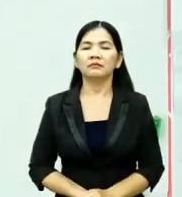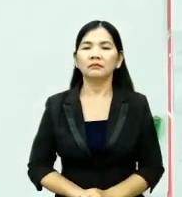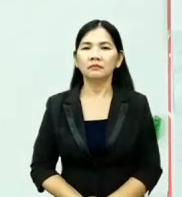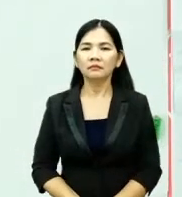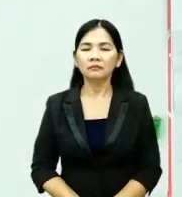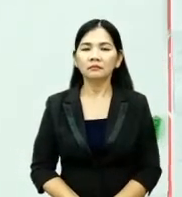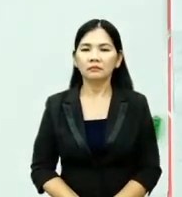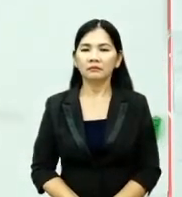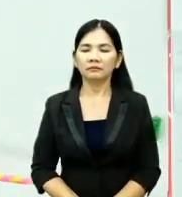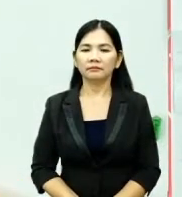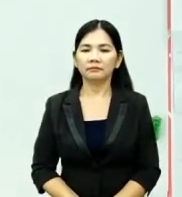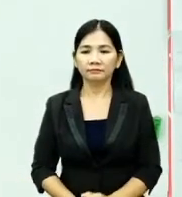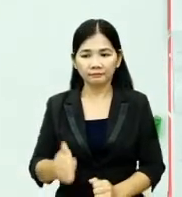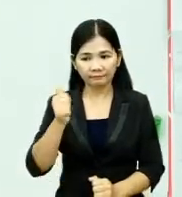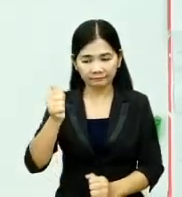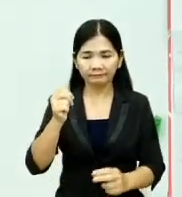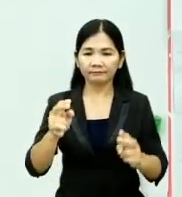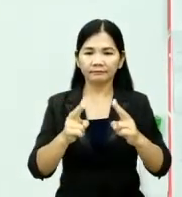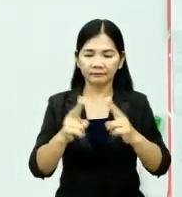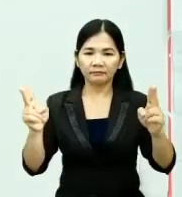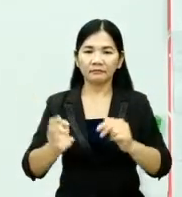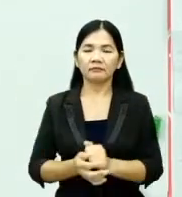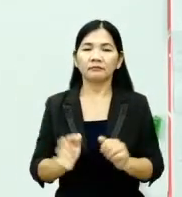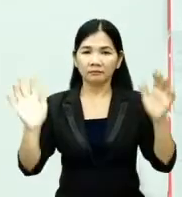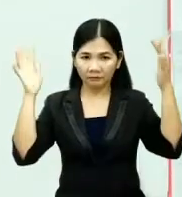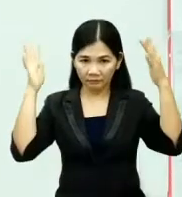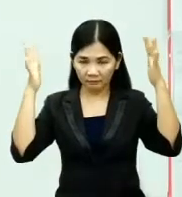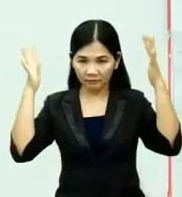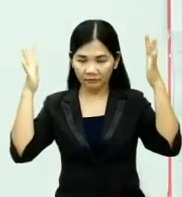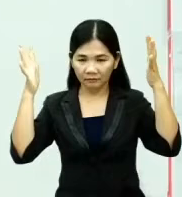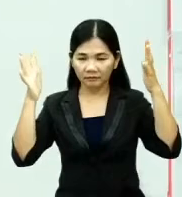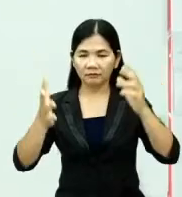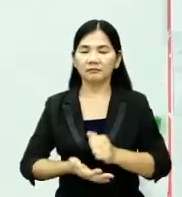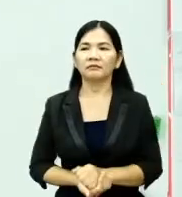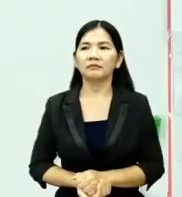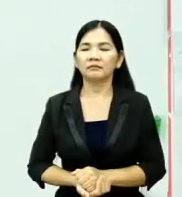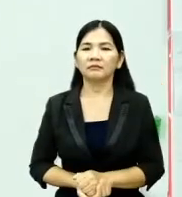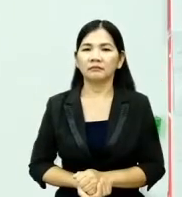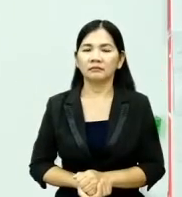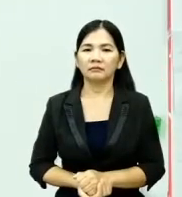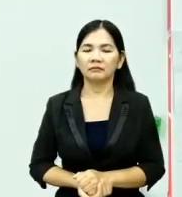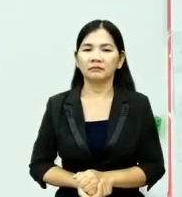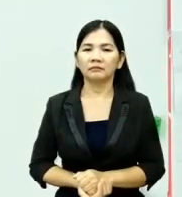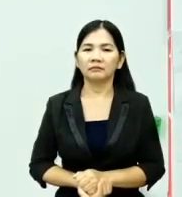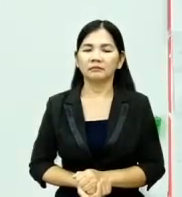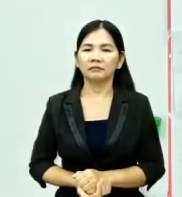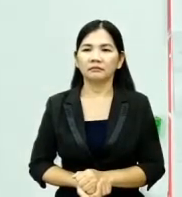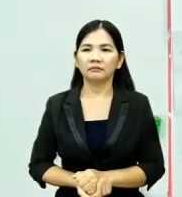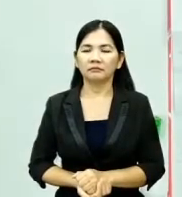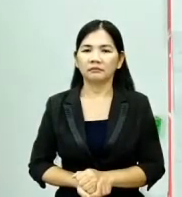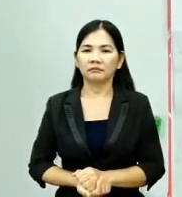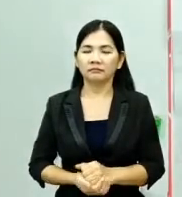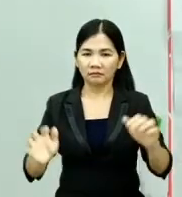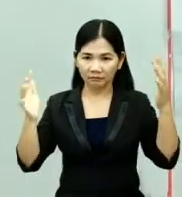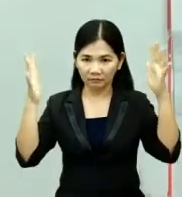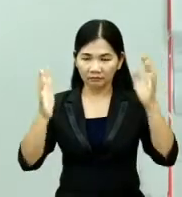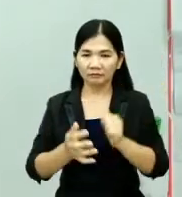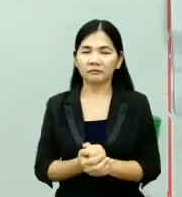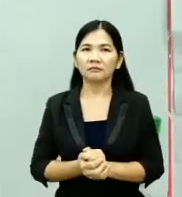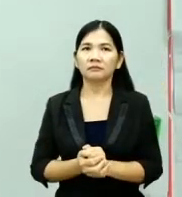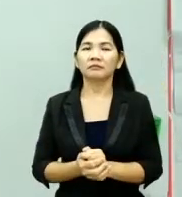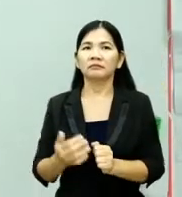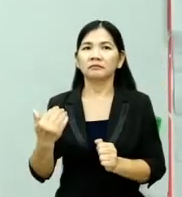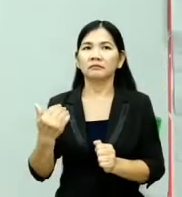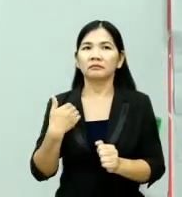vàng chà lọc mẹn tên ọp ọc sát tơ chì mùi kìa sát chì thamay một đồng tiền chà nãy cứ tẹt nông con tình ọc